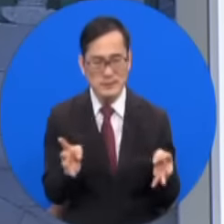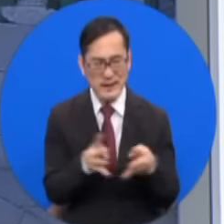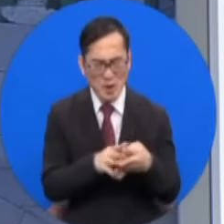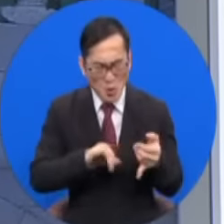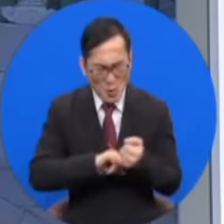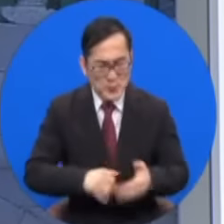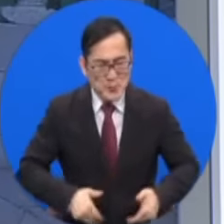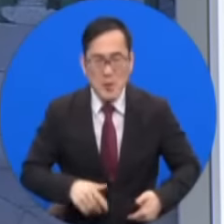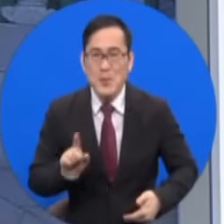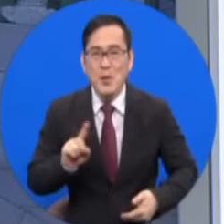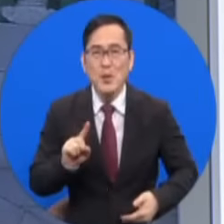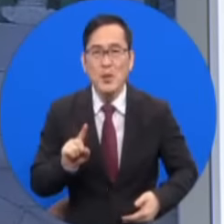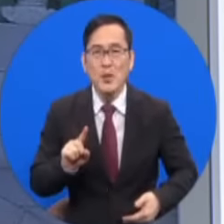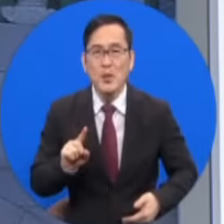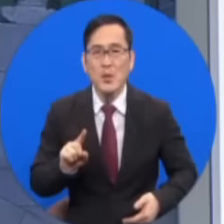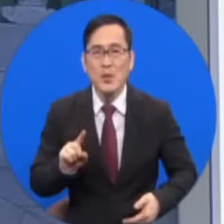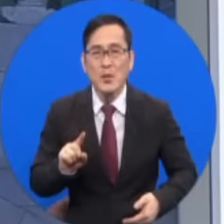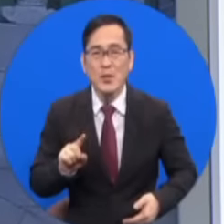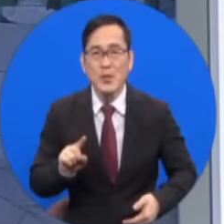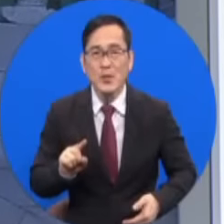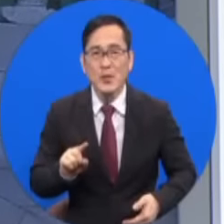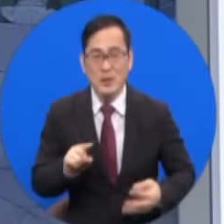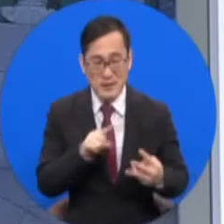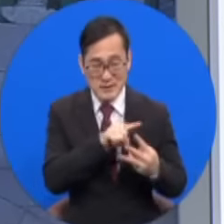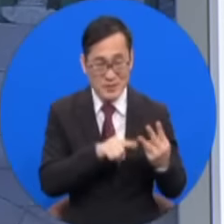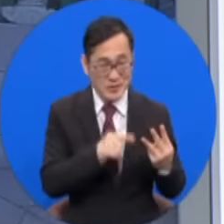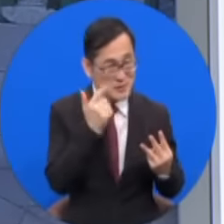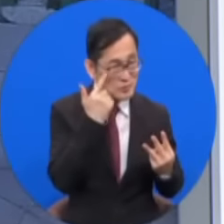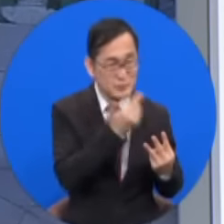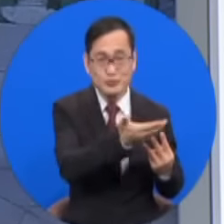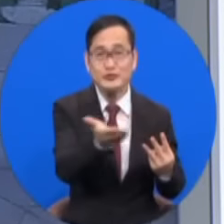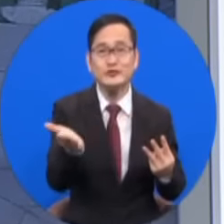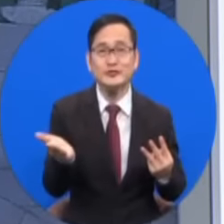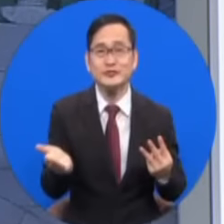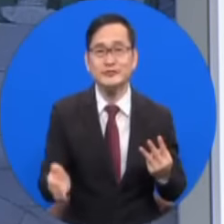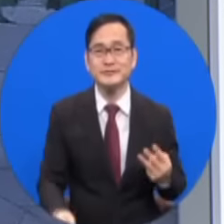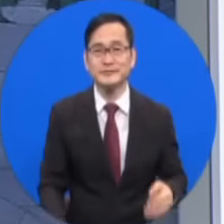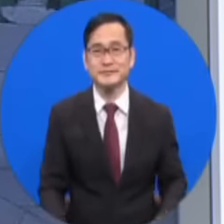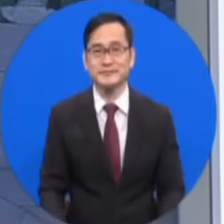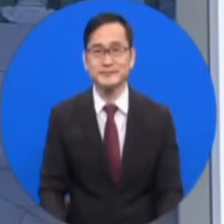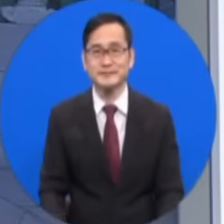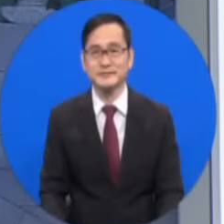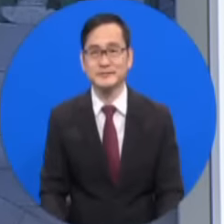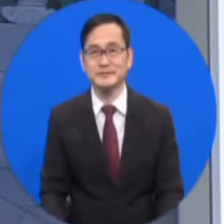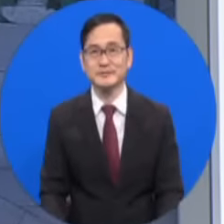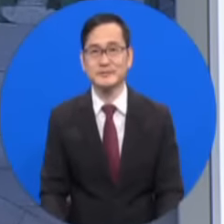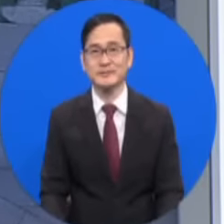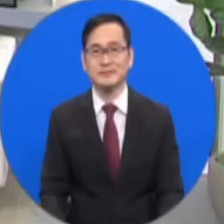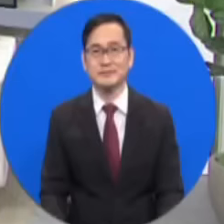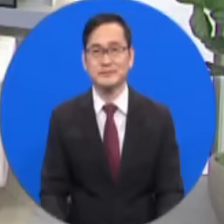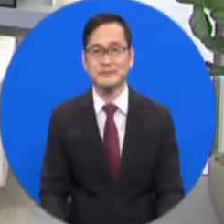질문에 대한 오늘 출연진들의 결정구를 준비해 봤습니다 이름하여 오늘의